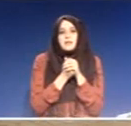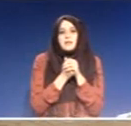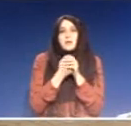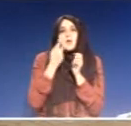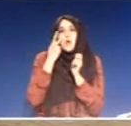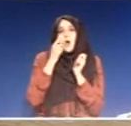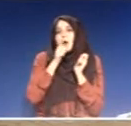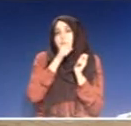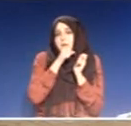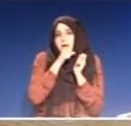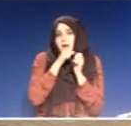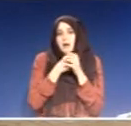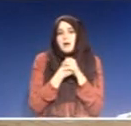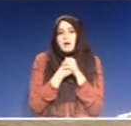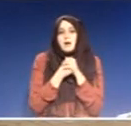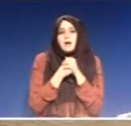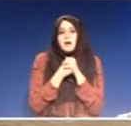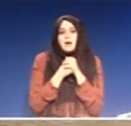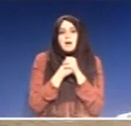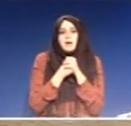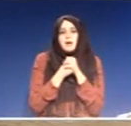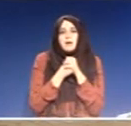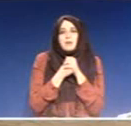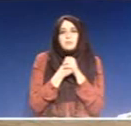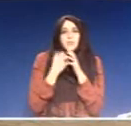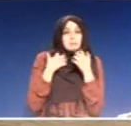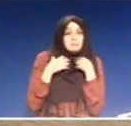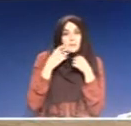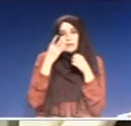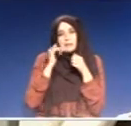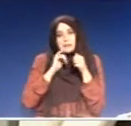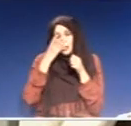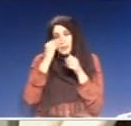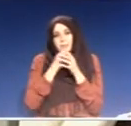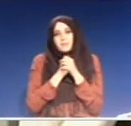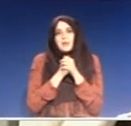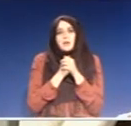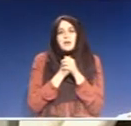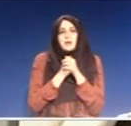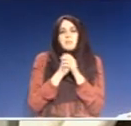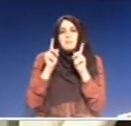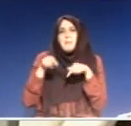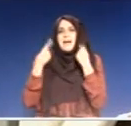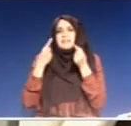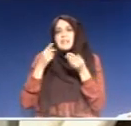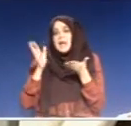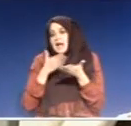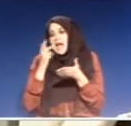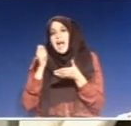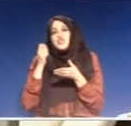جديكي يسرسلنا يوم بمكان أفيس منا ومن بعد منو حال لي زارشيف يوديون